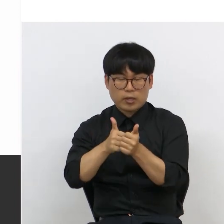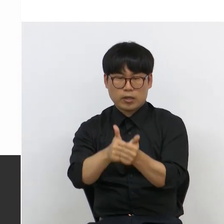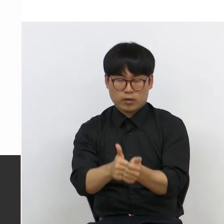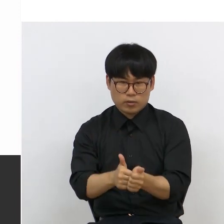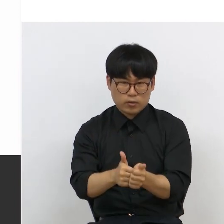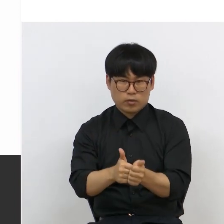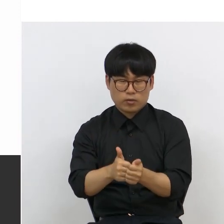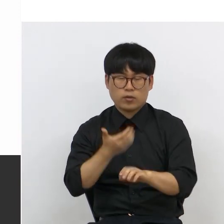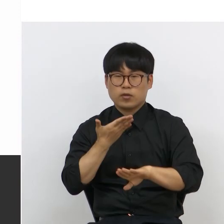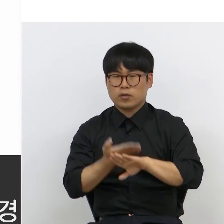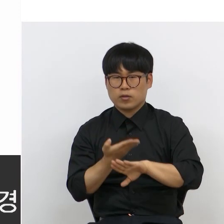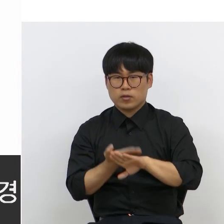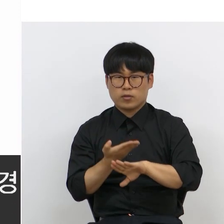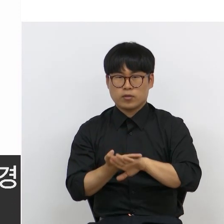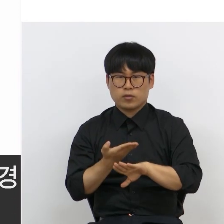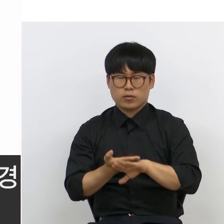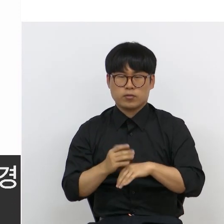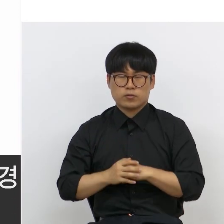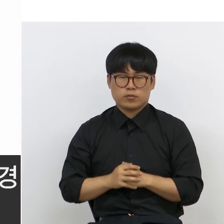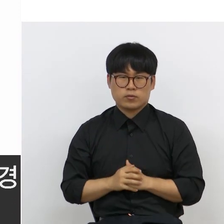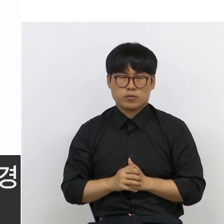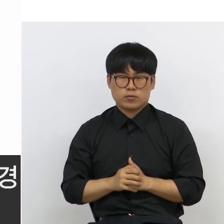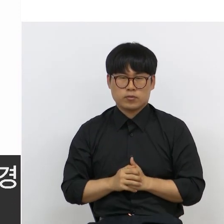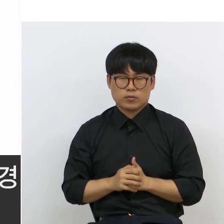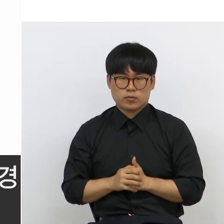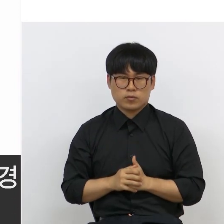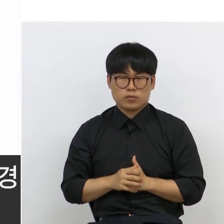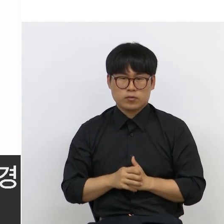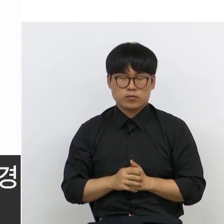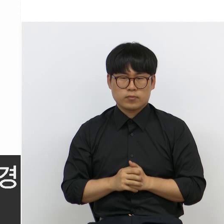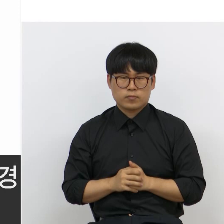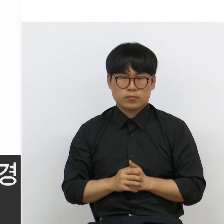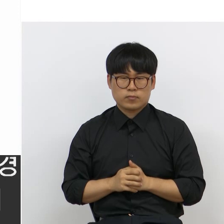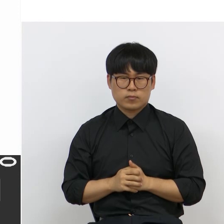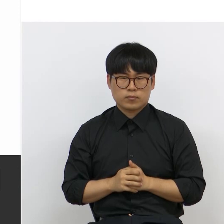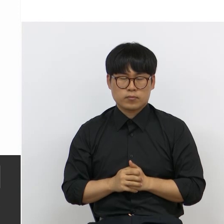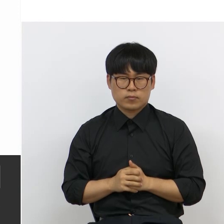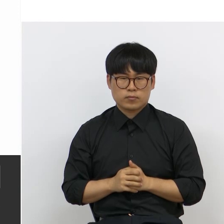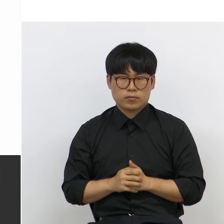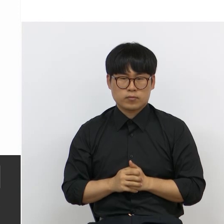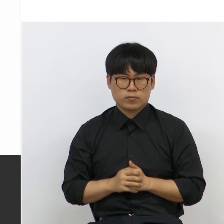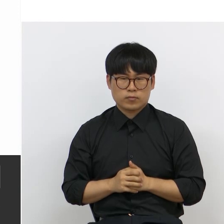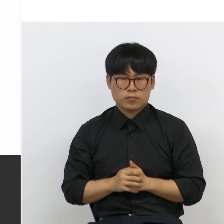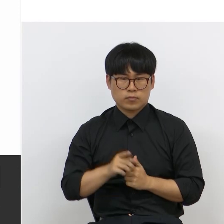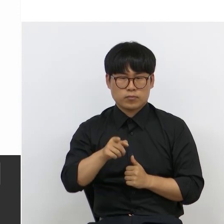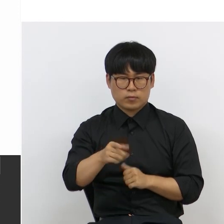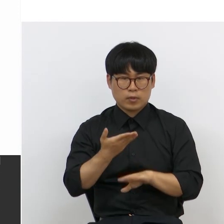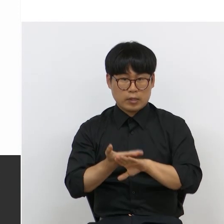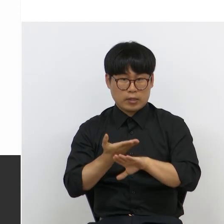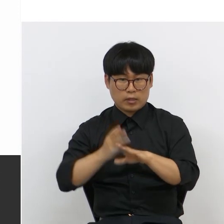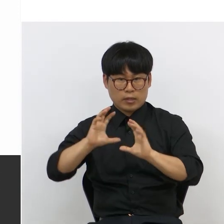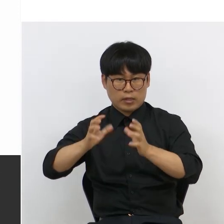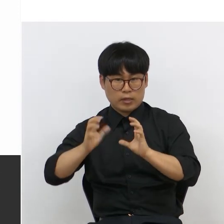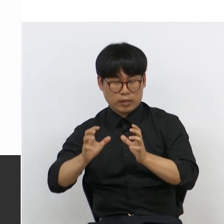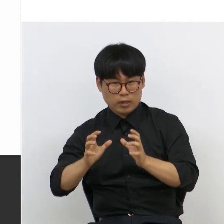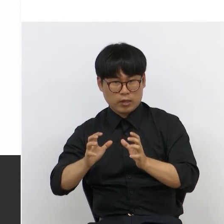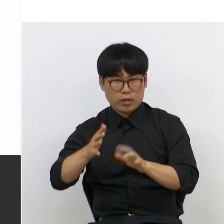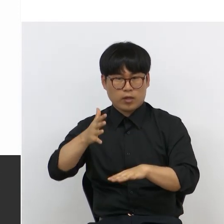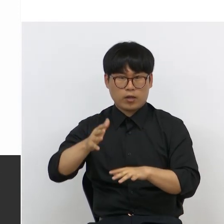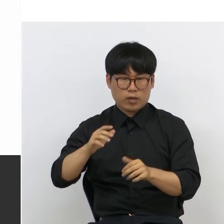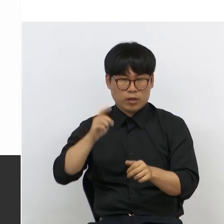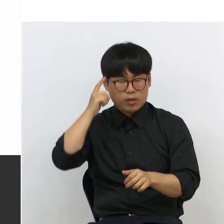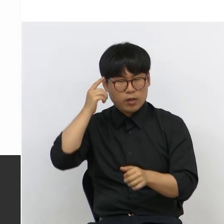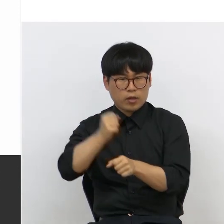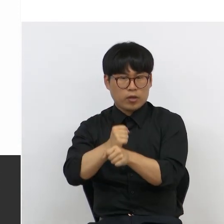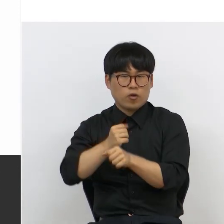많은 개인적인 차이를 발생한다라는 것이 기억하셔야 될 일입니다. 이거는 이제 호주 시드니의 셰퍼드 센터에서 나온